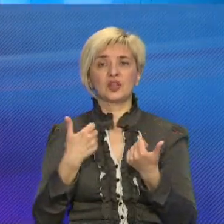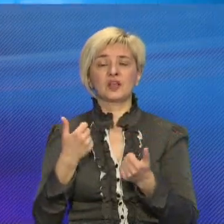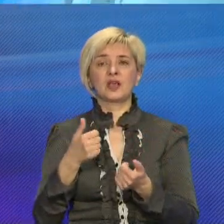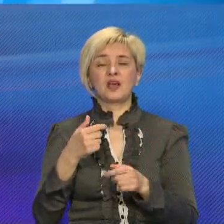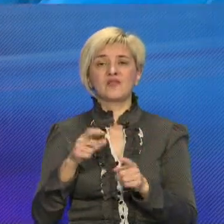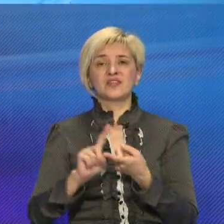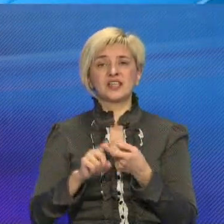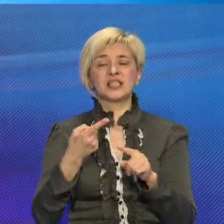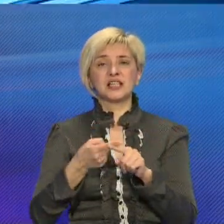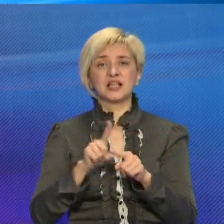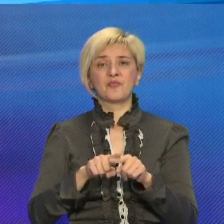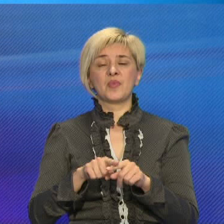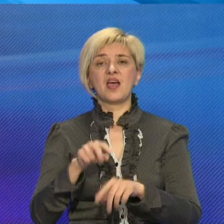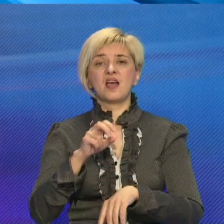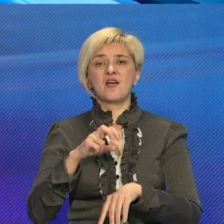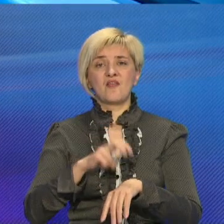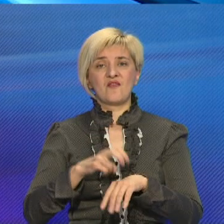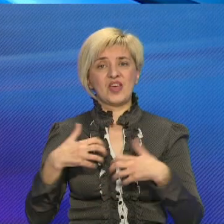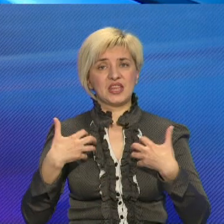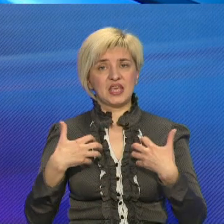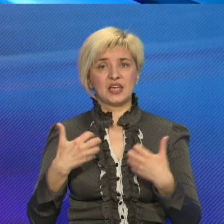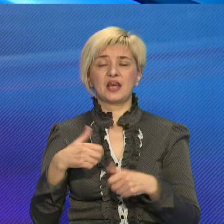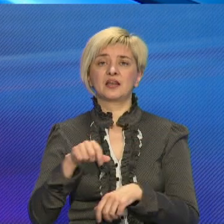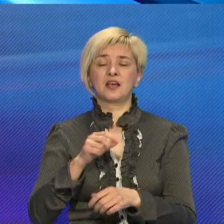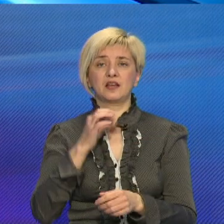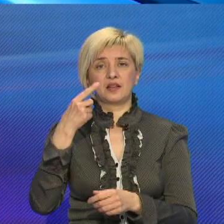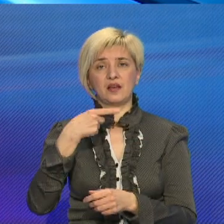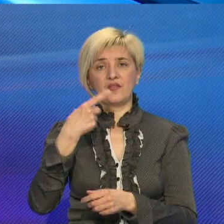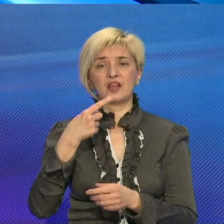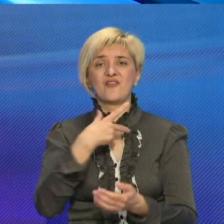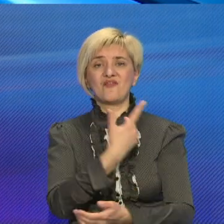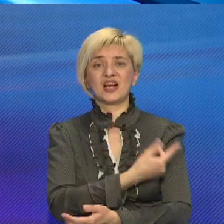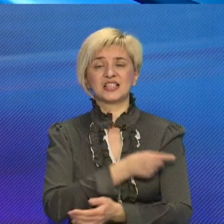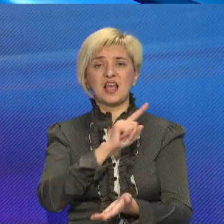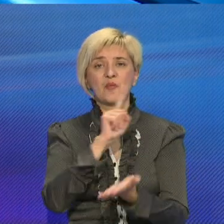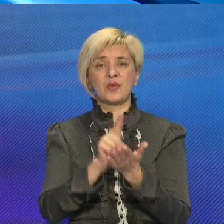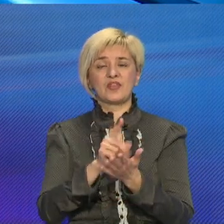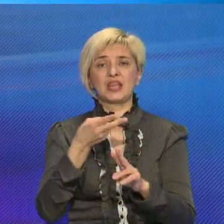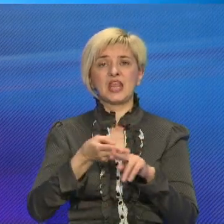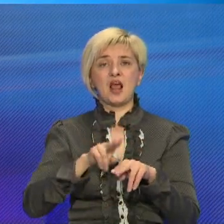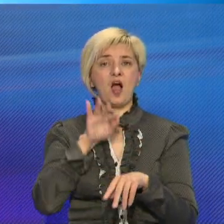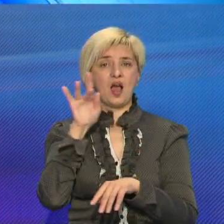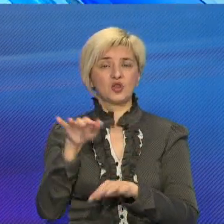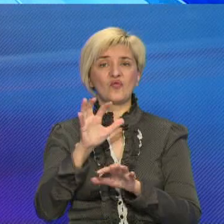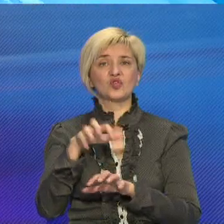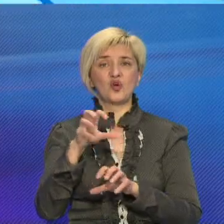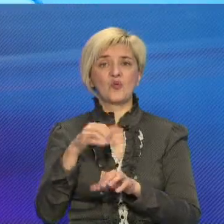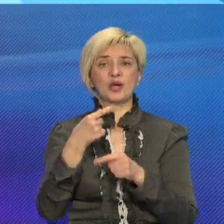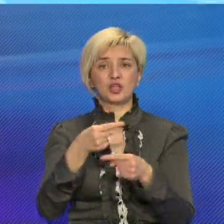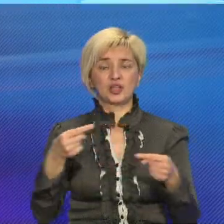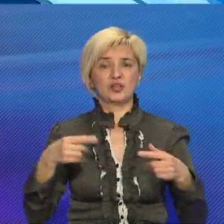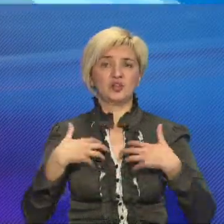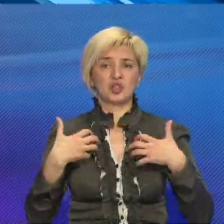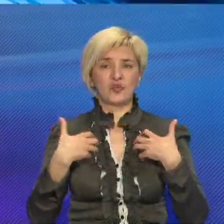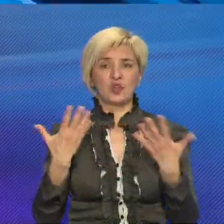службы прынёмання нагадваюць, вакцынацыя з'яўляецца абавязковай для катоў, сабак і іншых асобнікаў, якія жывуць побач з